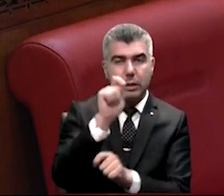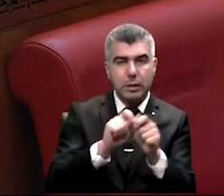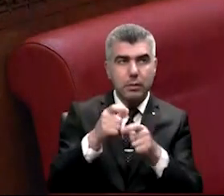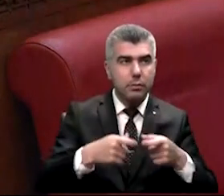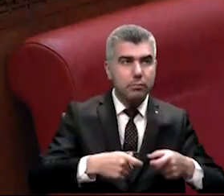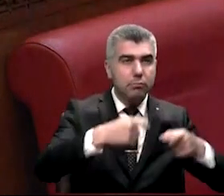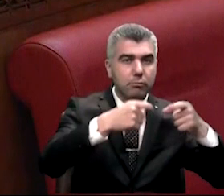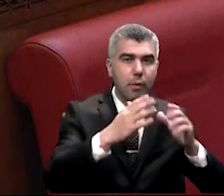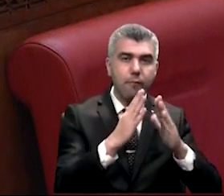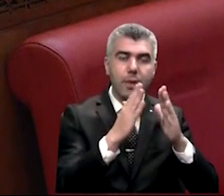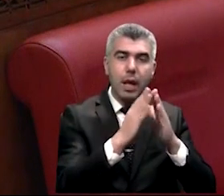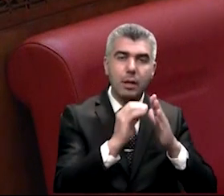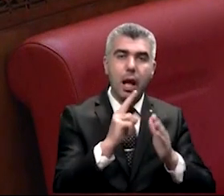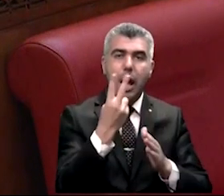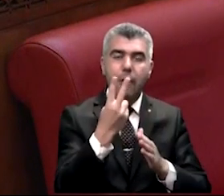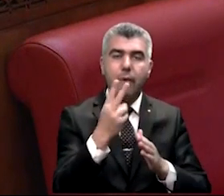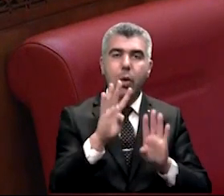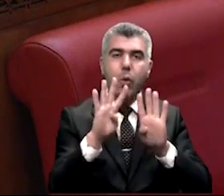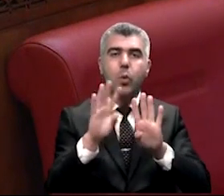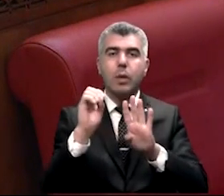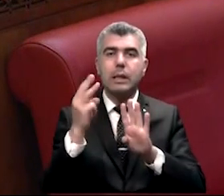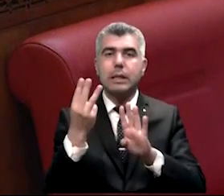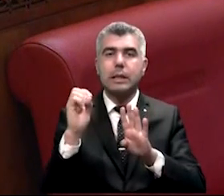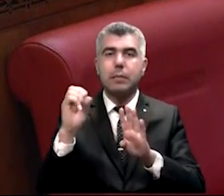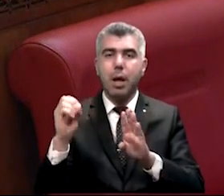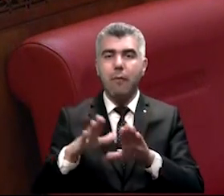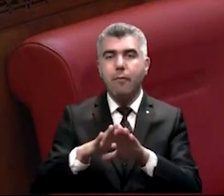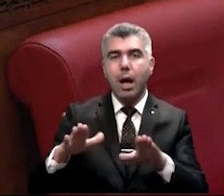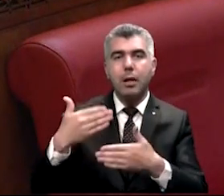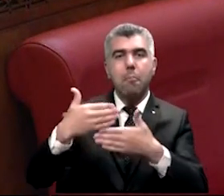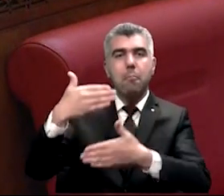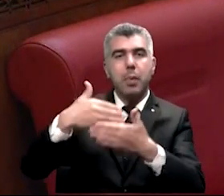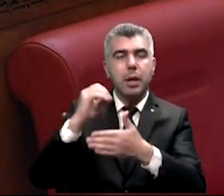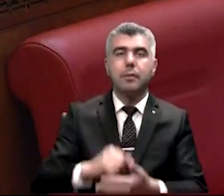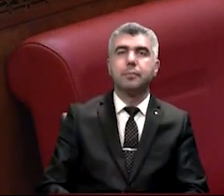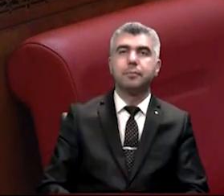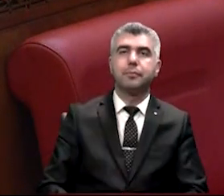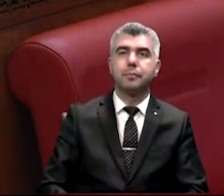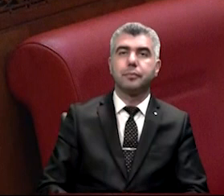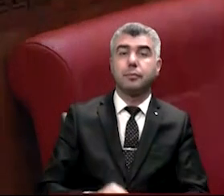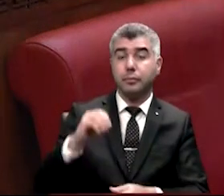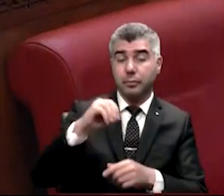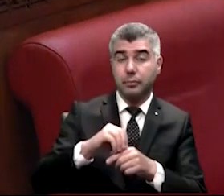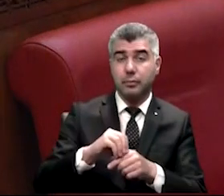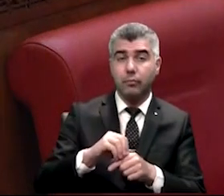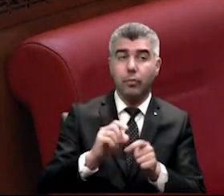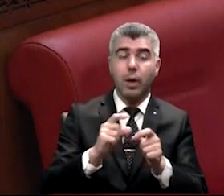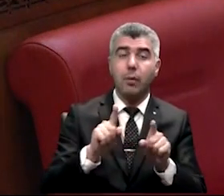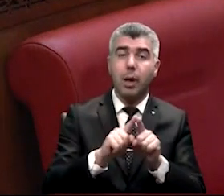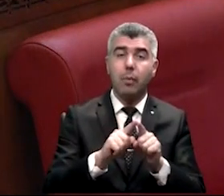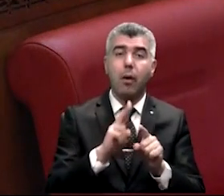ما يزيد عن 2300 قطعه مجهزه صالحه للبناء مع القطاع العام تعبئه عقارات